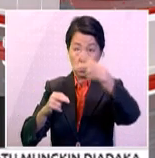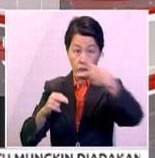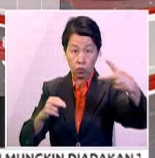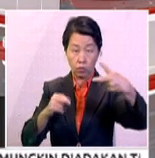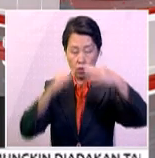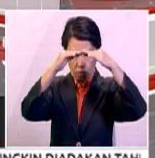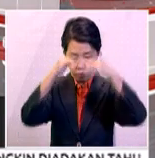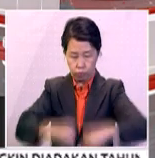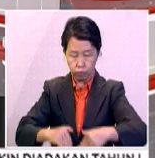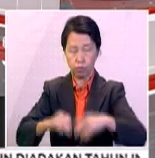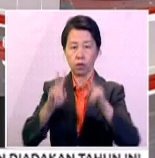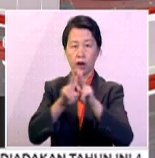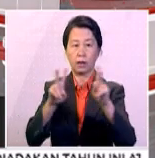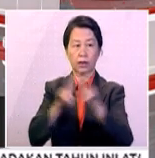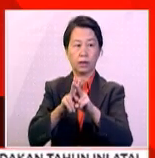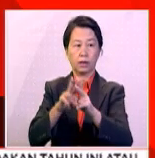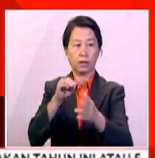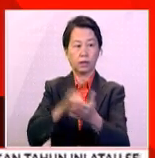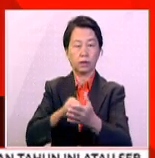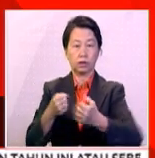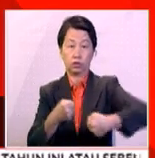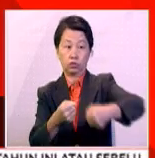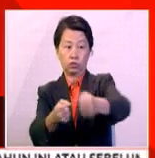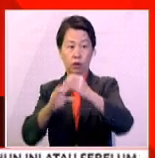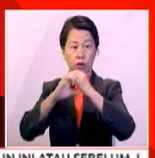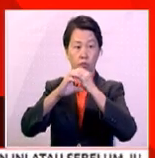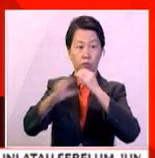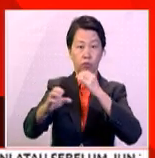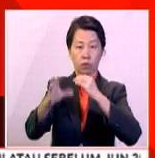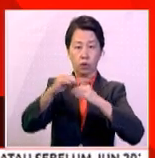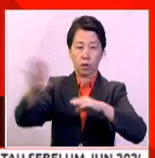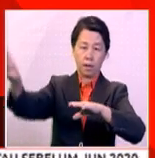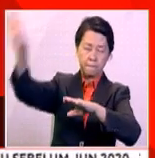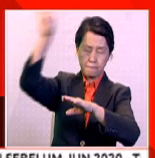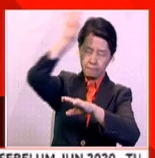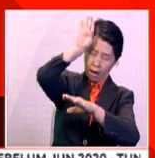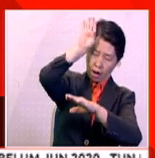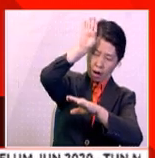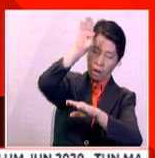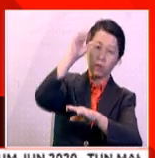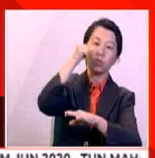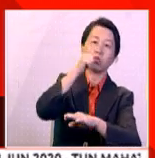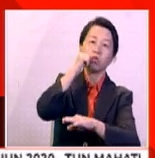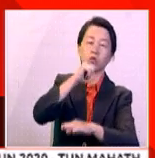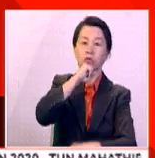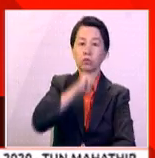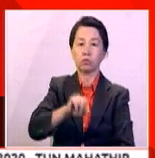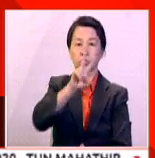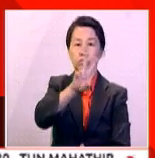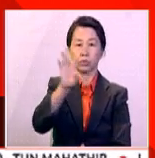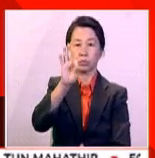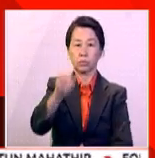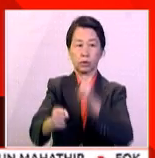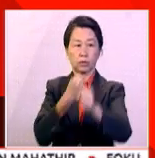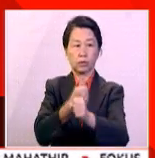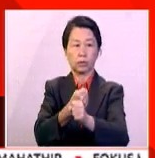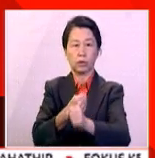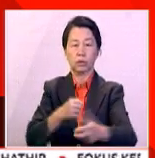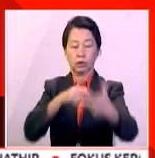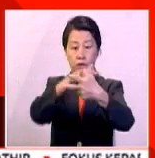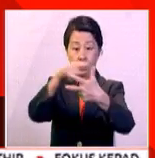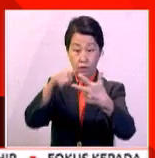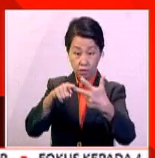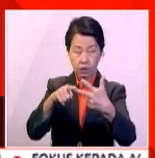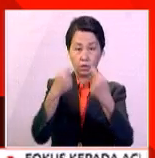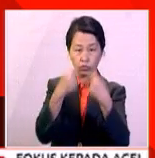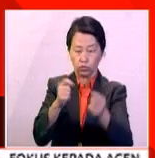yang runtuh di Kampung Matang Pagar, Sungai Buloh dan menghempap seorang wanita berusia 29 tahun. Tiga mangsa lain